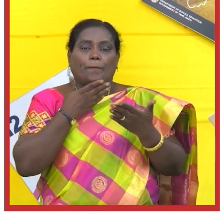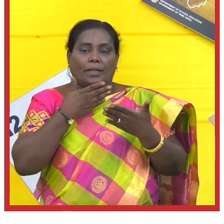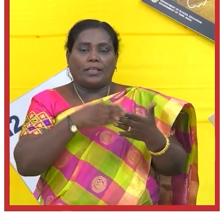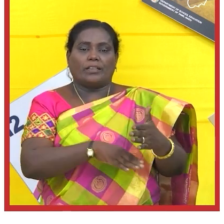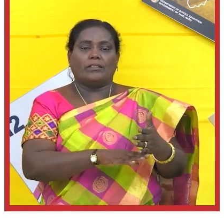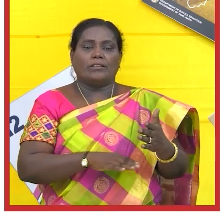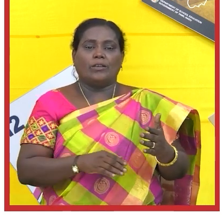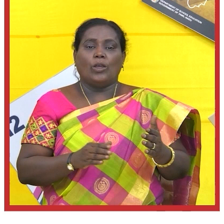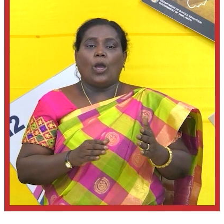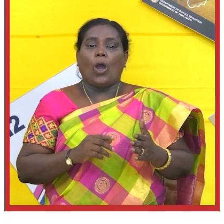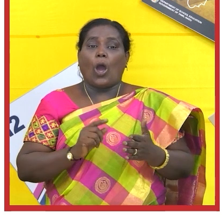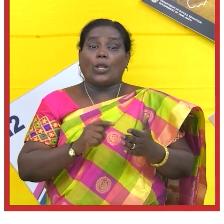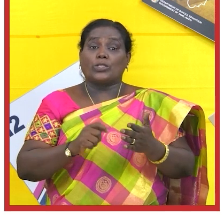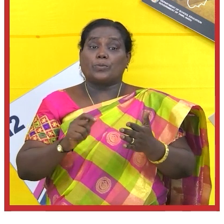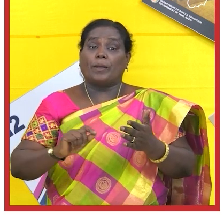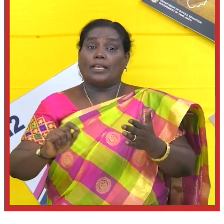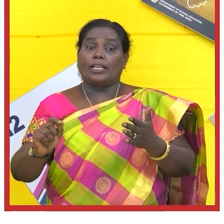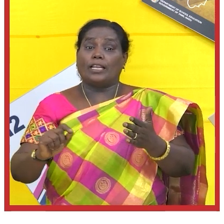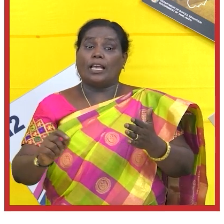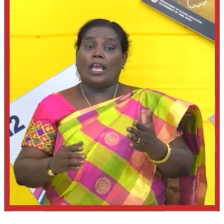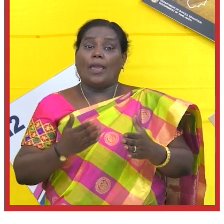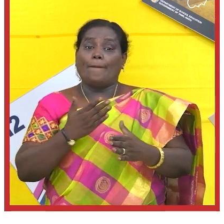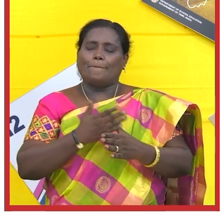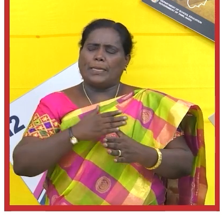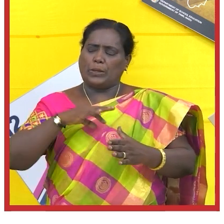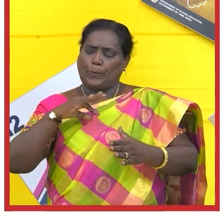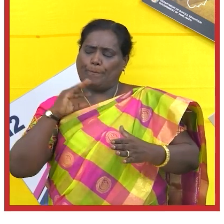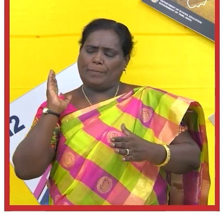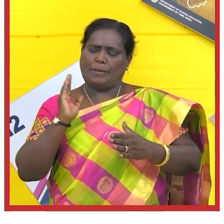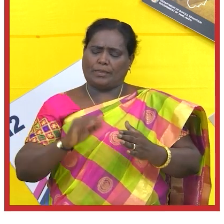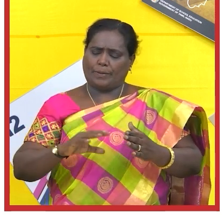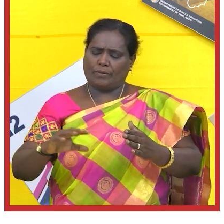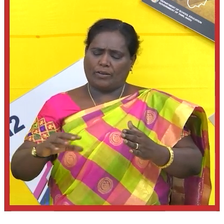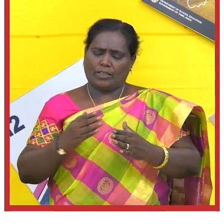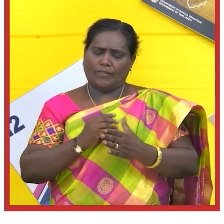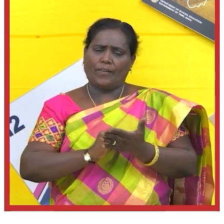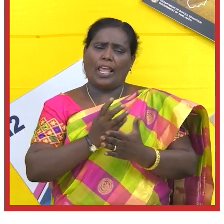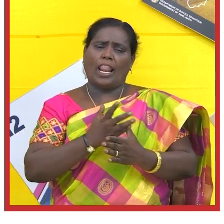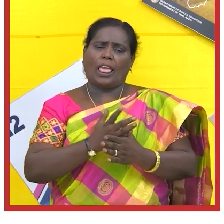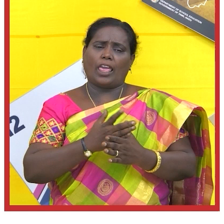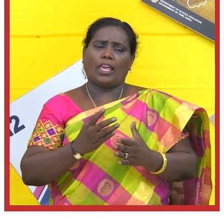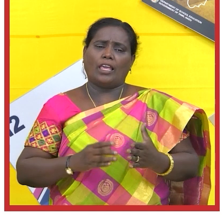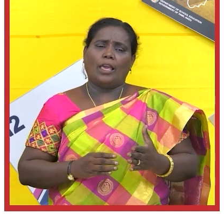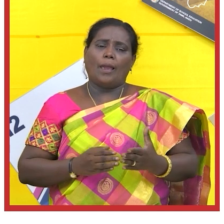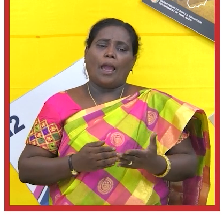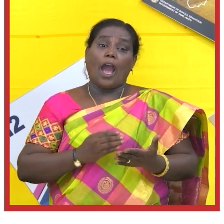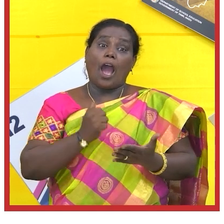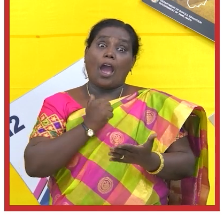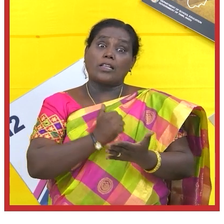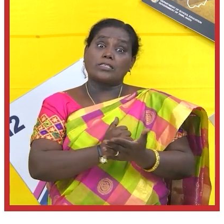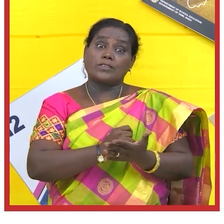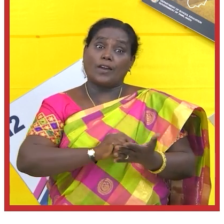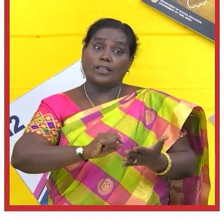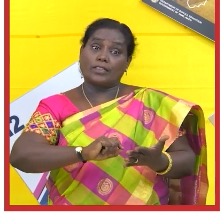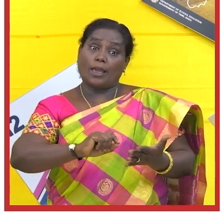பங்கேற்பது, அரசு பணிகளிலே இதர பிற்படுத்தப்பட்டவர்களுக்கு இடஒதுக்கீடு அளிப்பது, அரசு அதிகாரிகளை தேர்வு செய்ய பணியாளர்